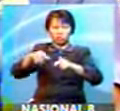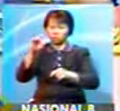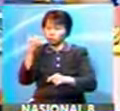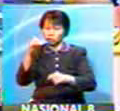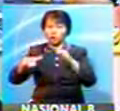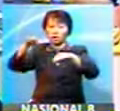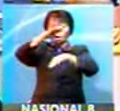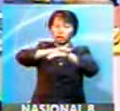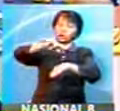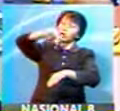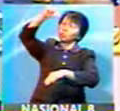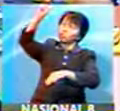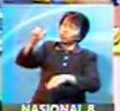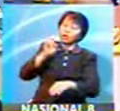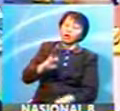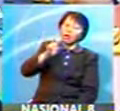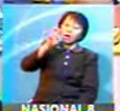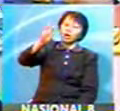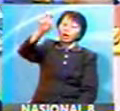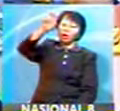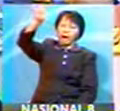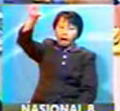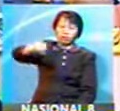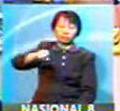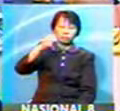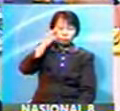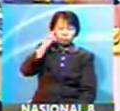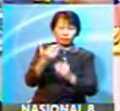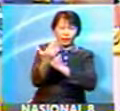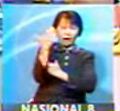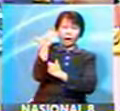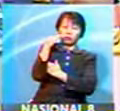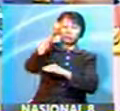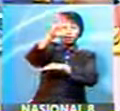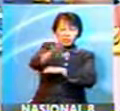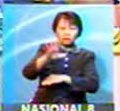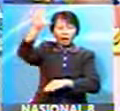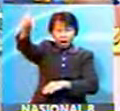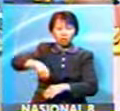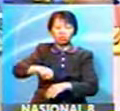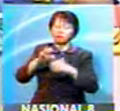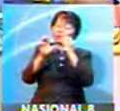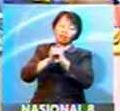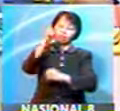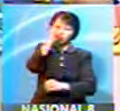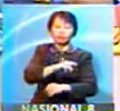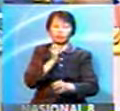atas bukit, atas gunung. Saya terpaksa kena naik sendiri. Bayangkanlah daripada pagi sampai ke petang. Itu cabaran. Lepas